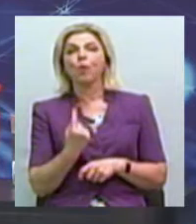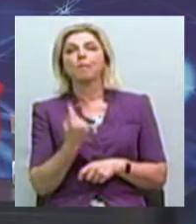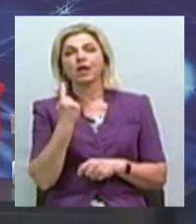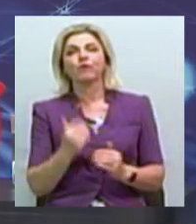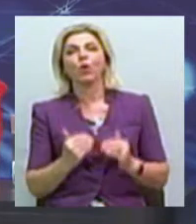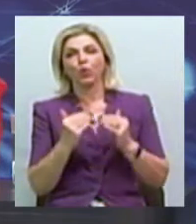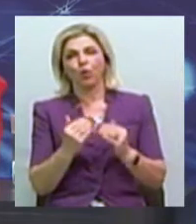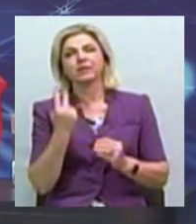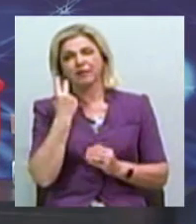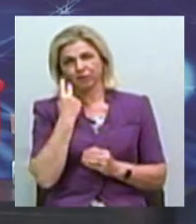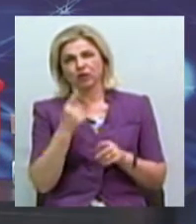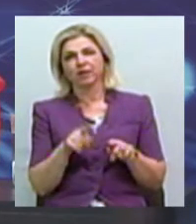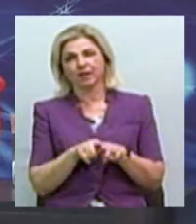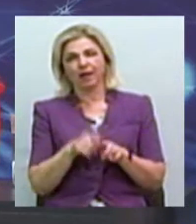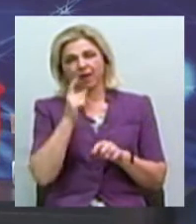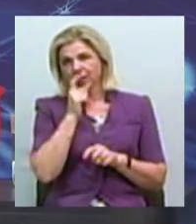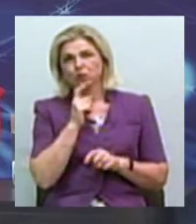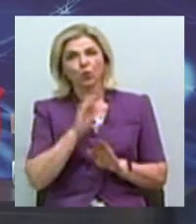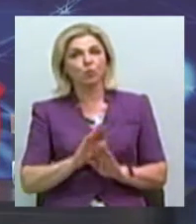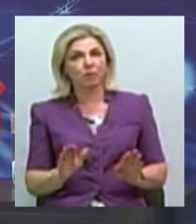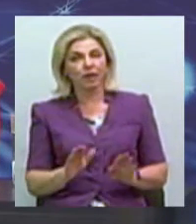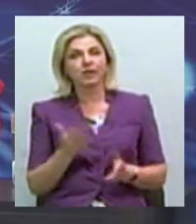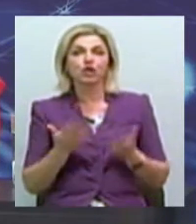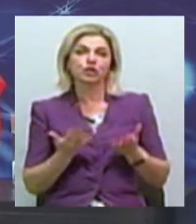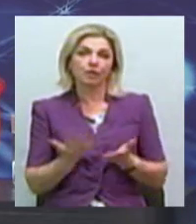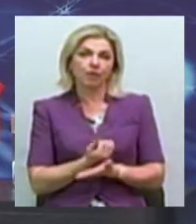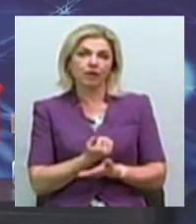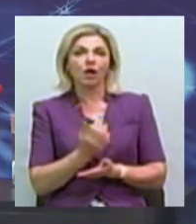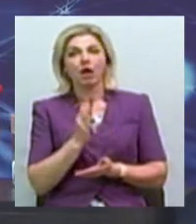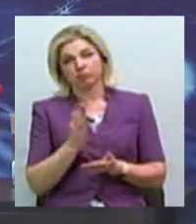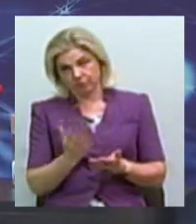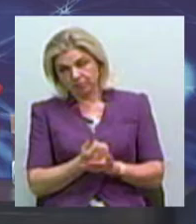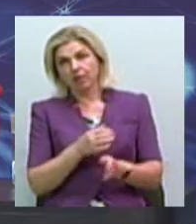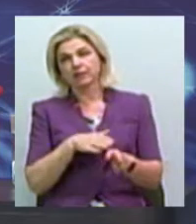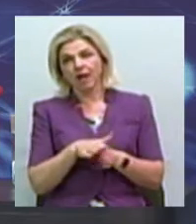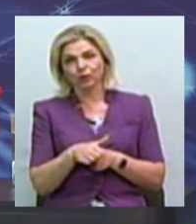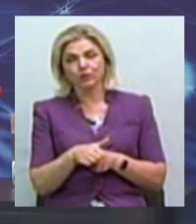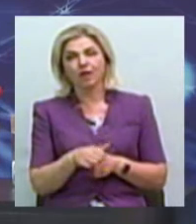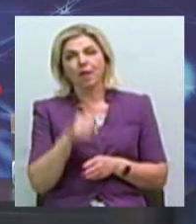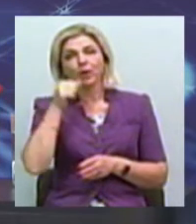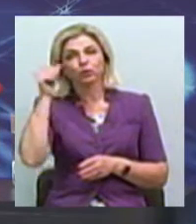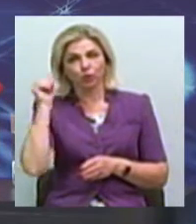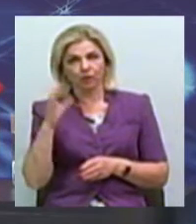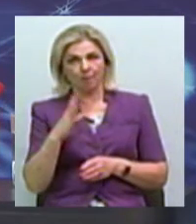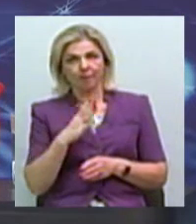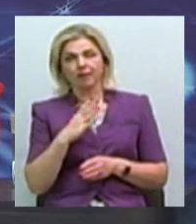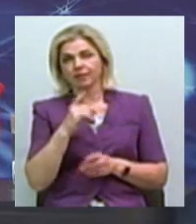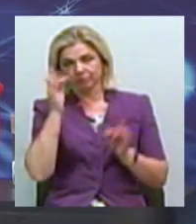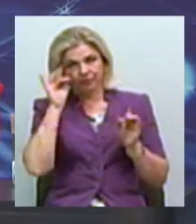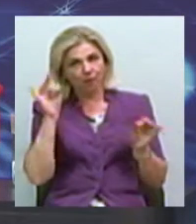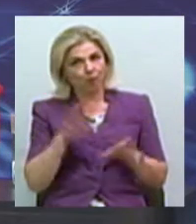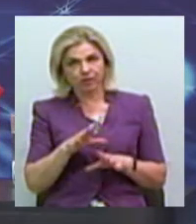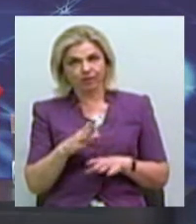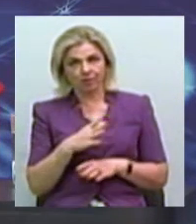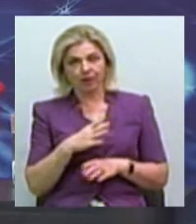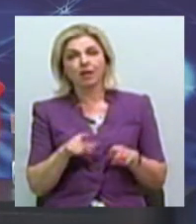завжди такий, незрозуміло, чи складеться, чи станеться, сталося. В минулому році це була певна несподіванка,